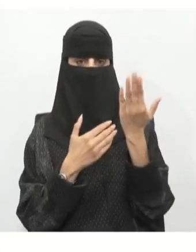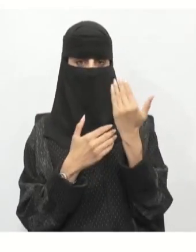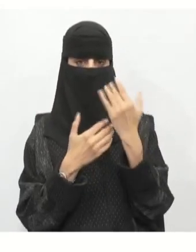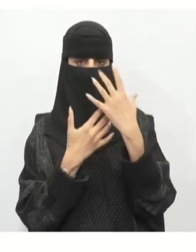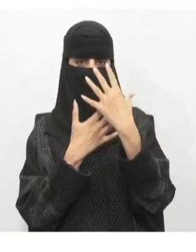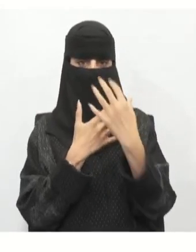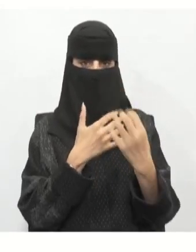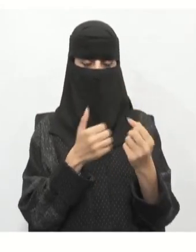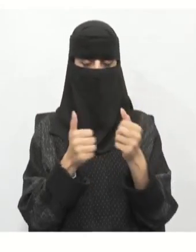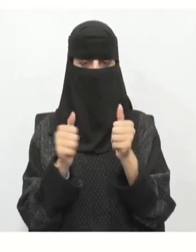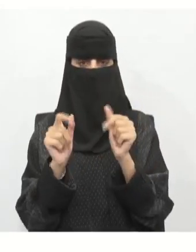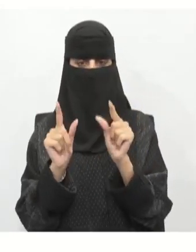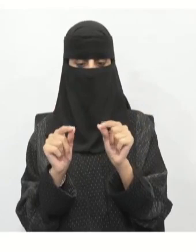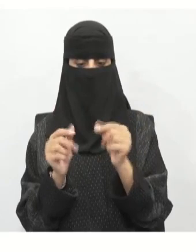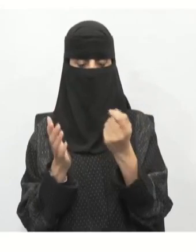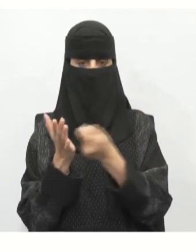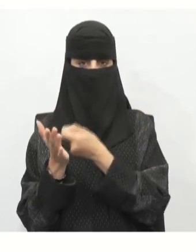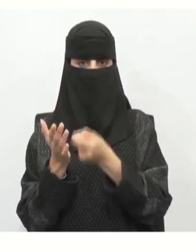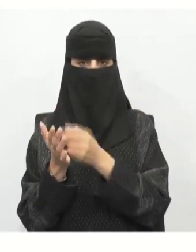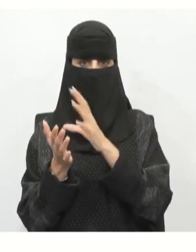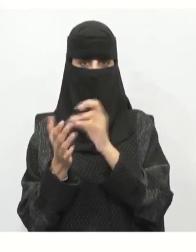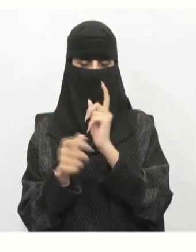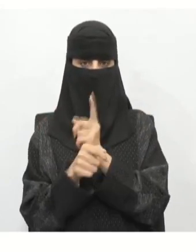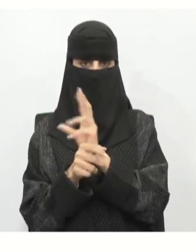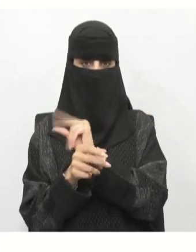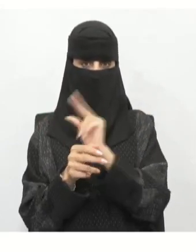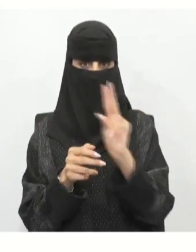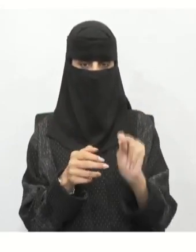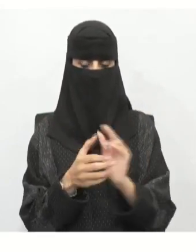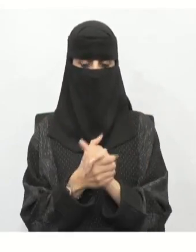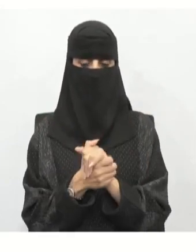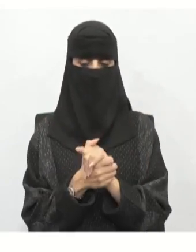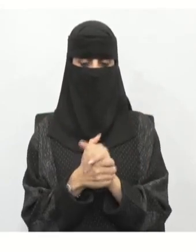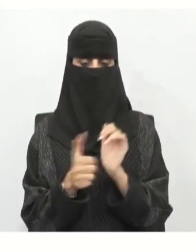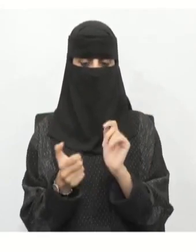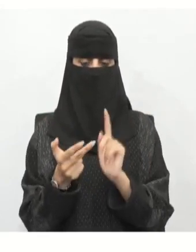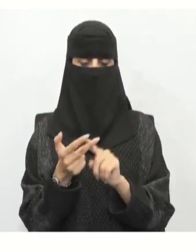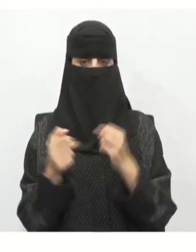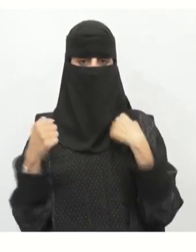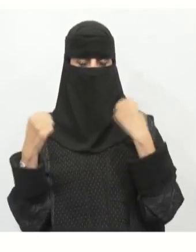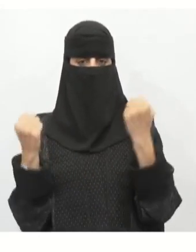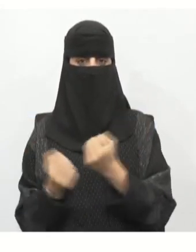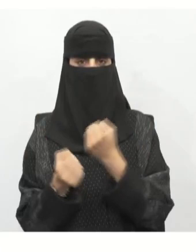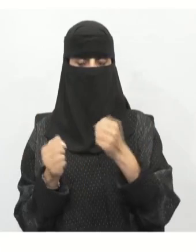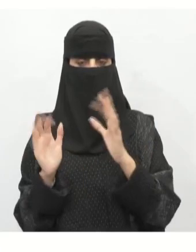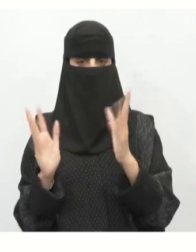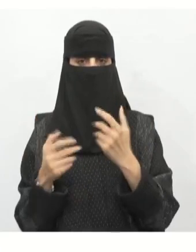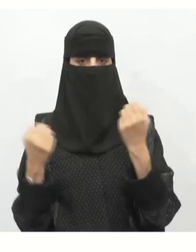الباكر مبدعين ندون الاجابه ثالثا امارس فراغ